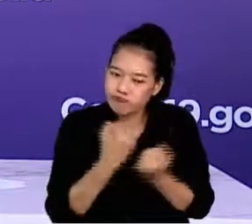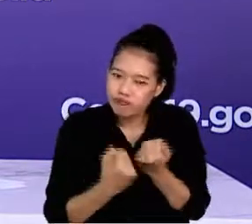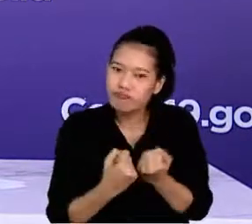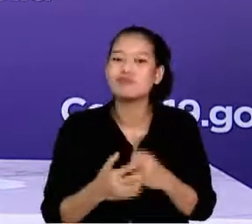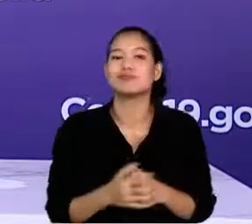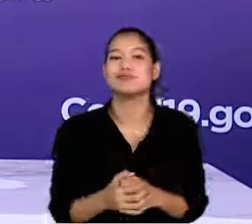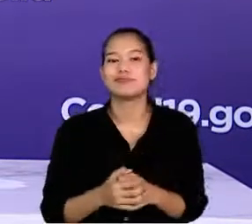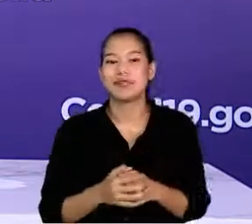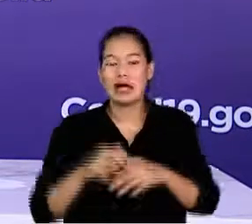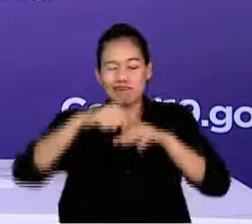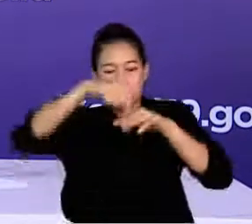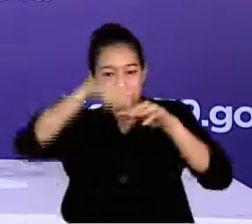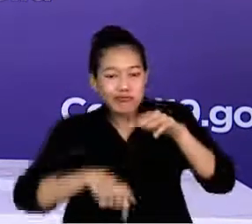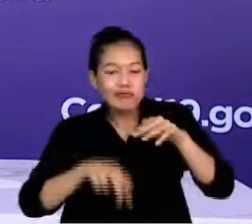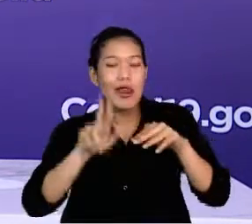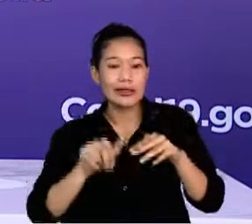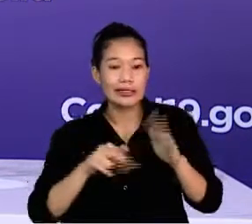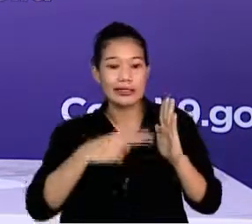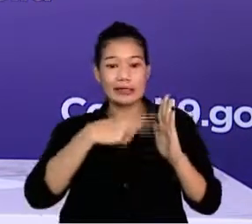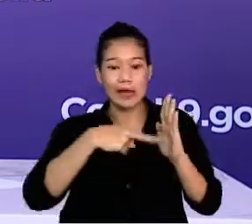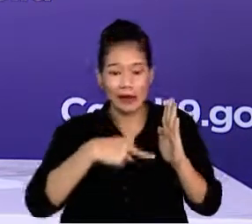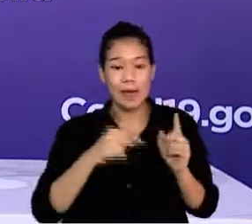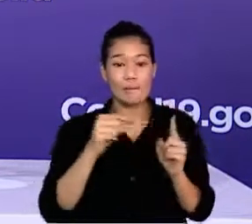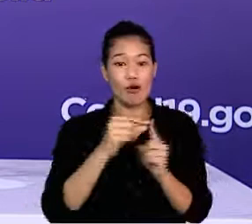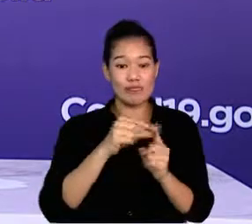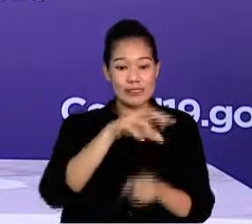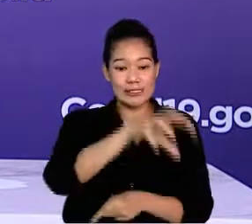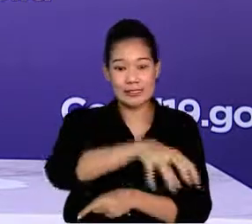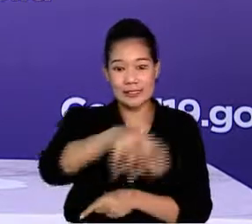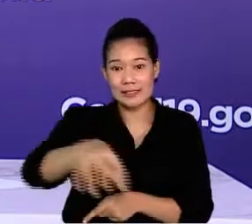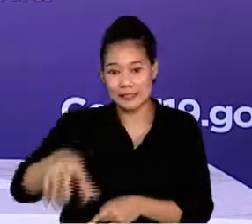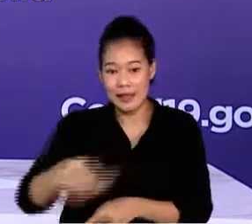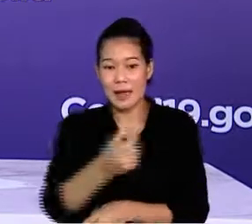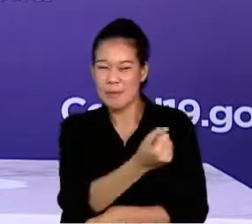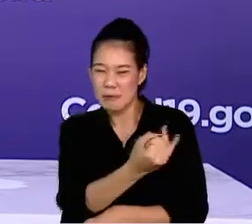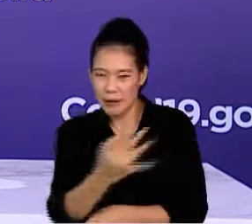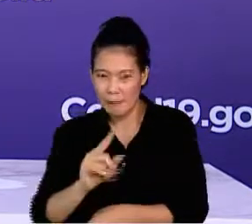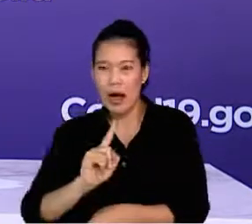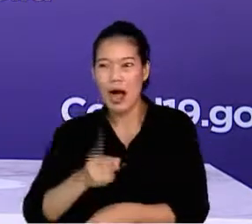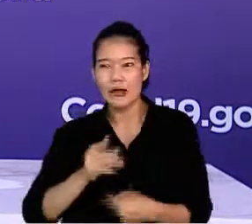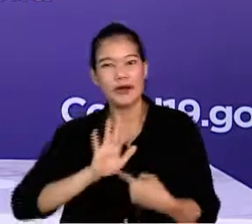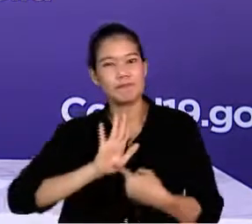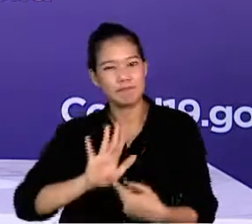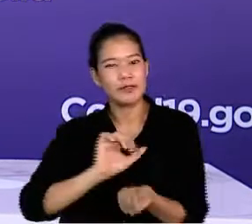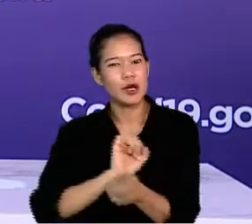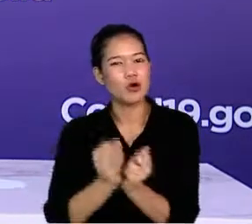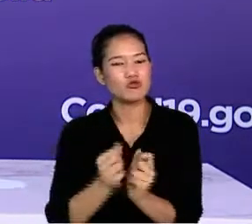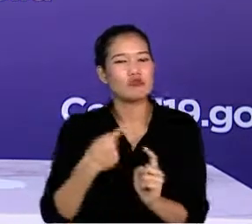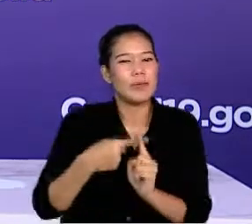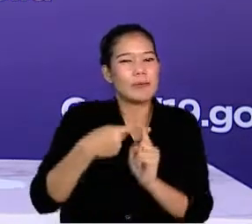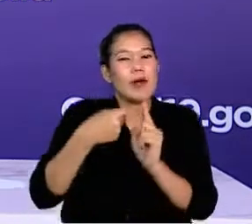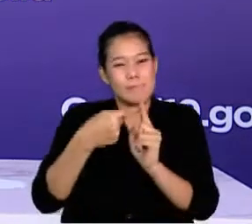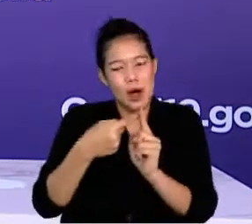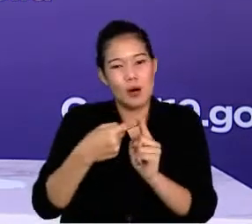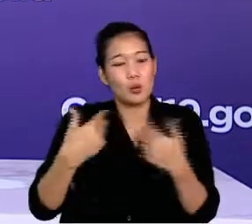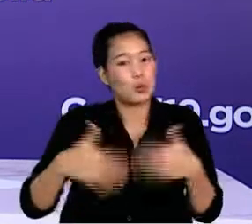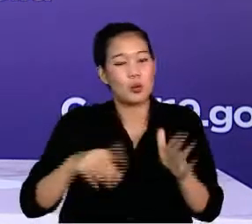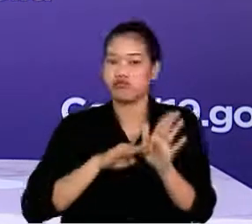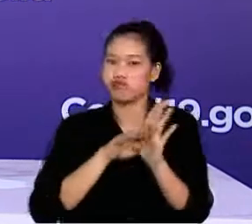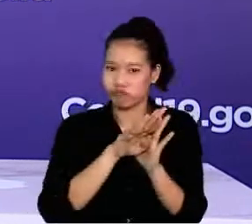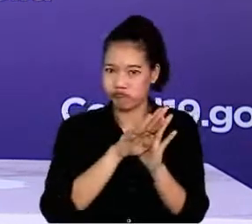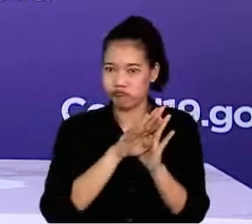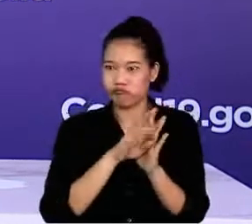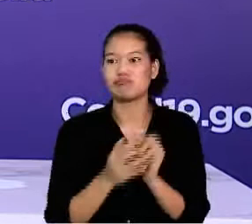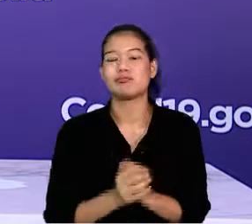Lebih Detail untuk tingkatan provinsi beberapa provinsi masih menunjukkan kenaikan kasus positif yang cukup